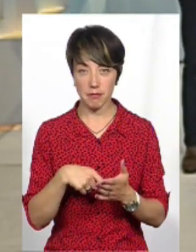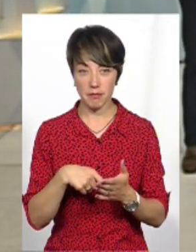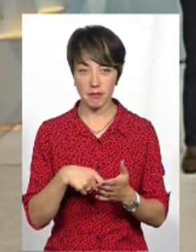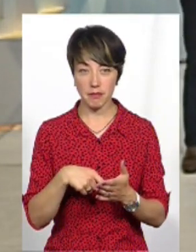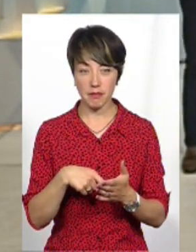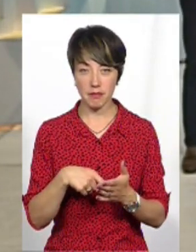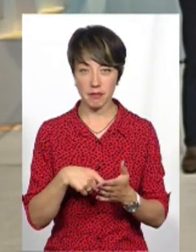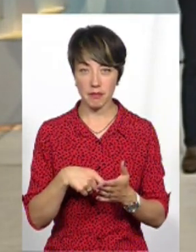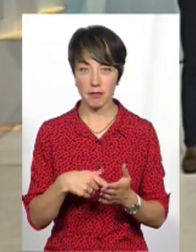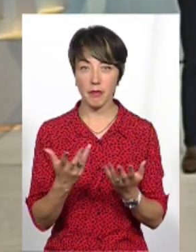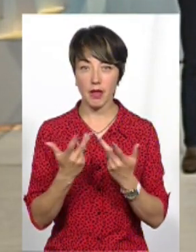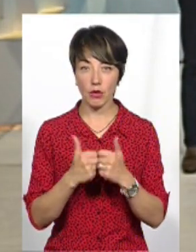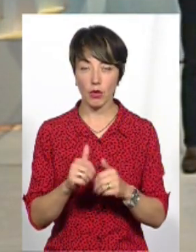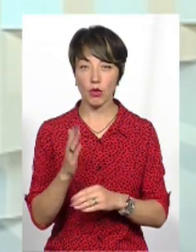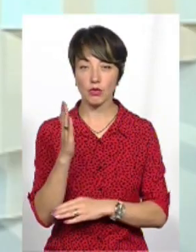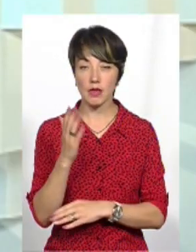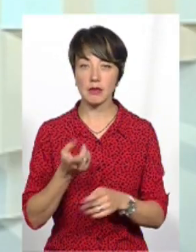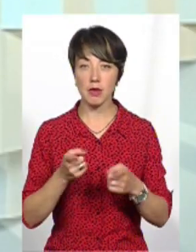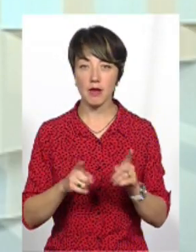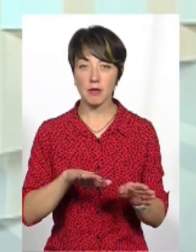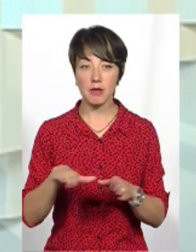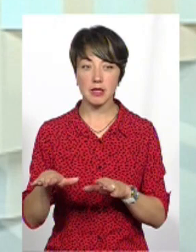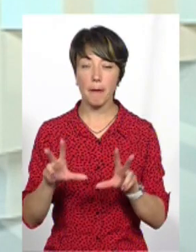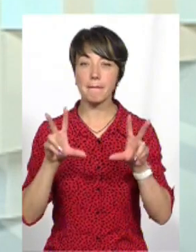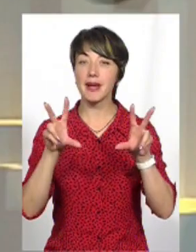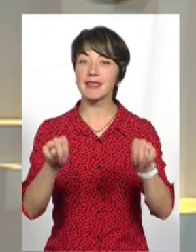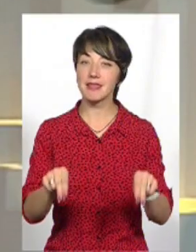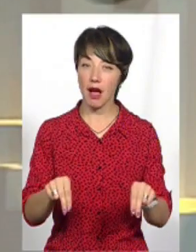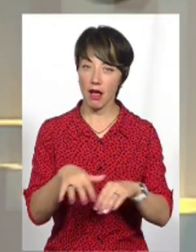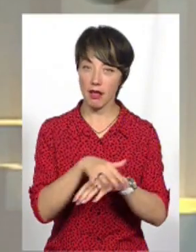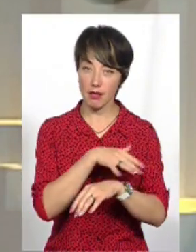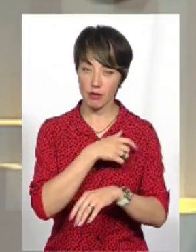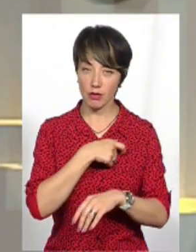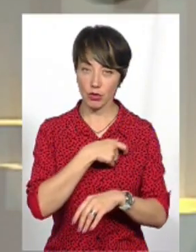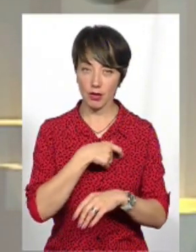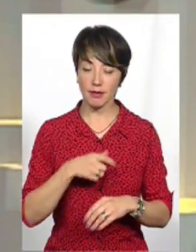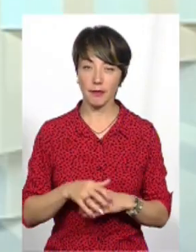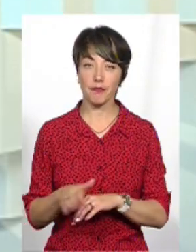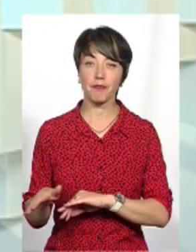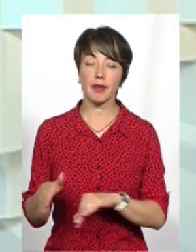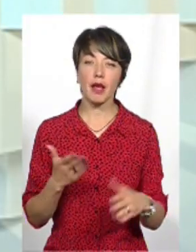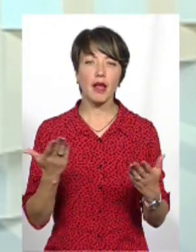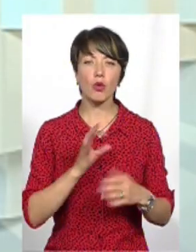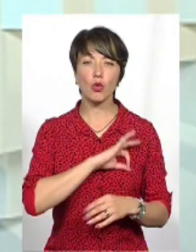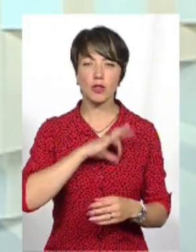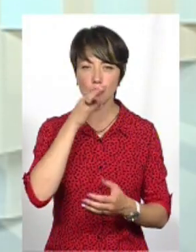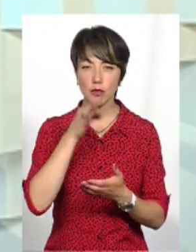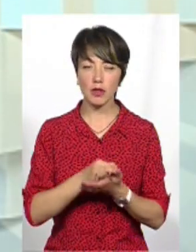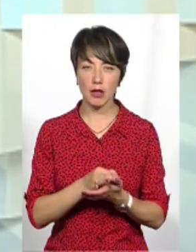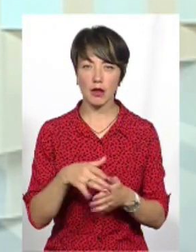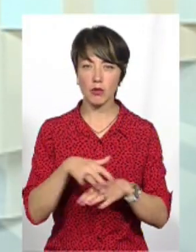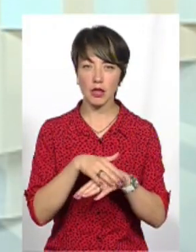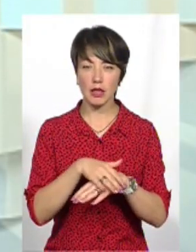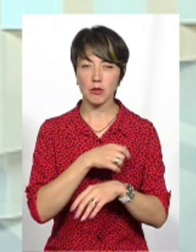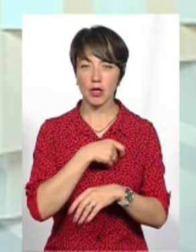після підрахунку, да, голосування. Ну, насправді, після складення ними присяги. Присяги, да. Угу. А яку юридичну відповідальність